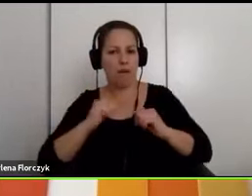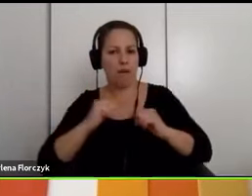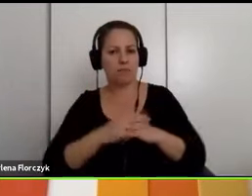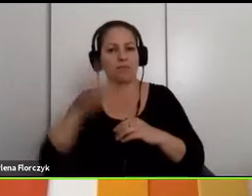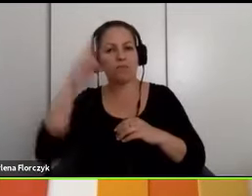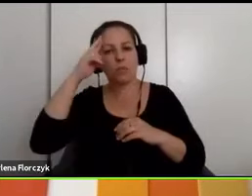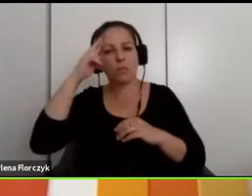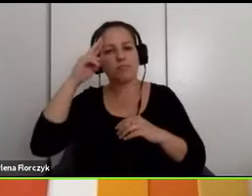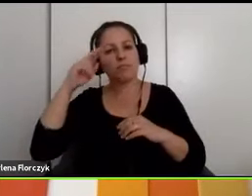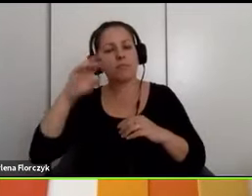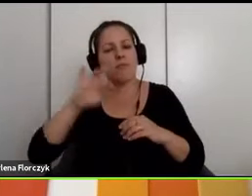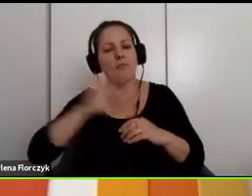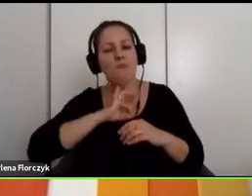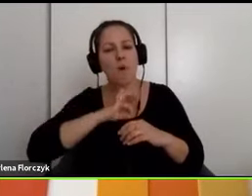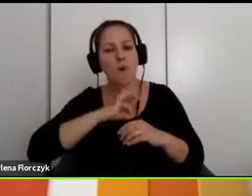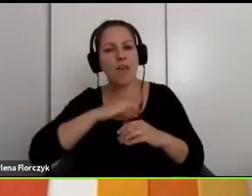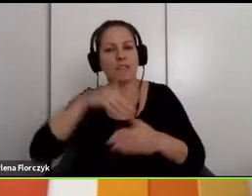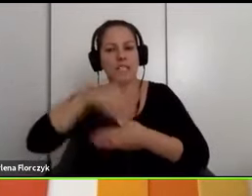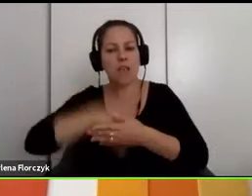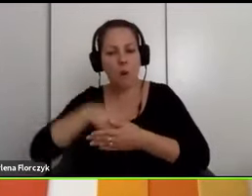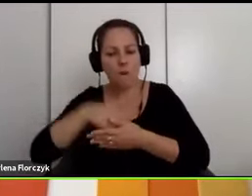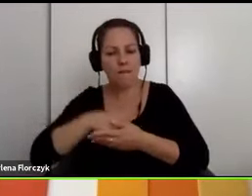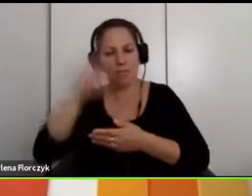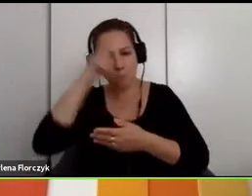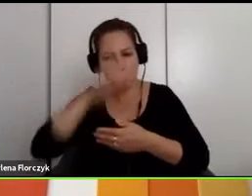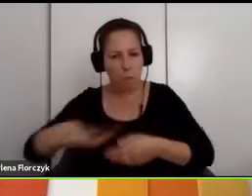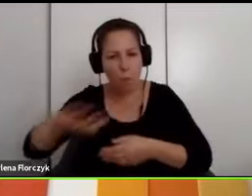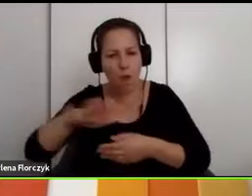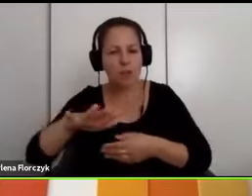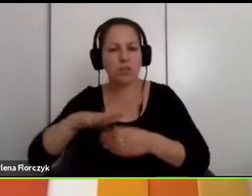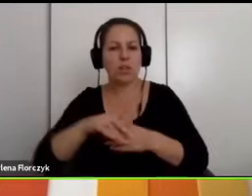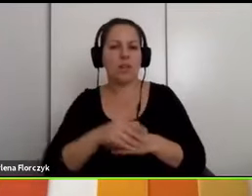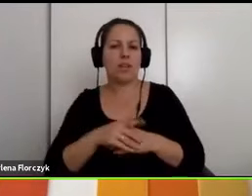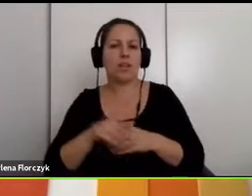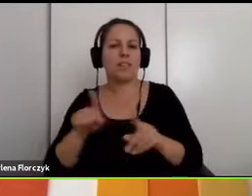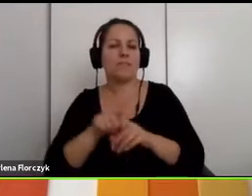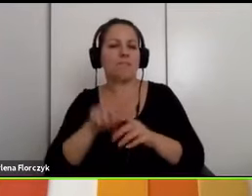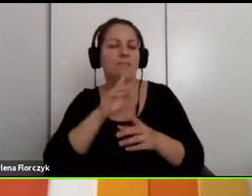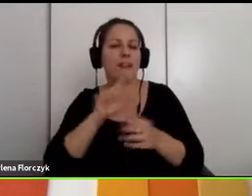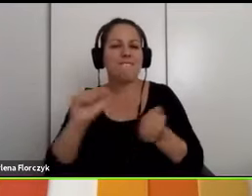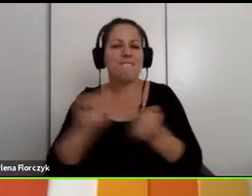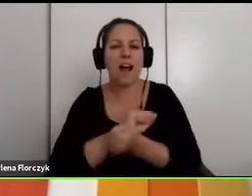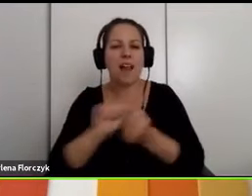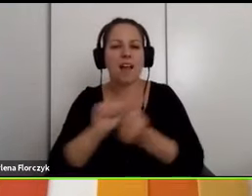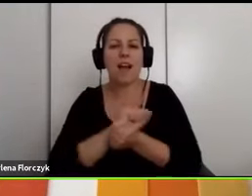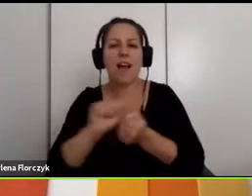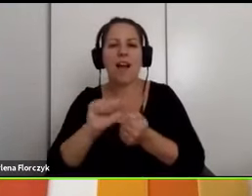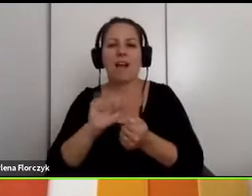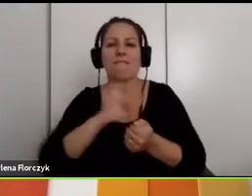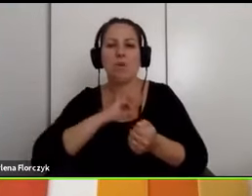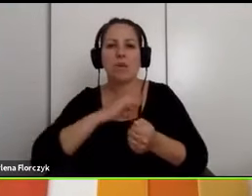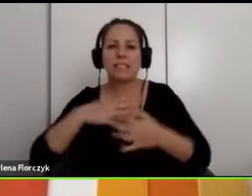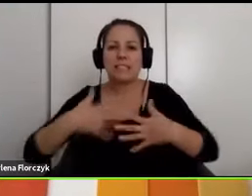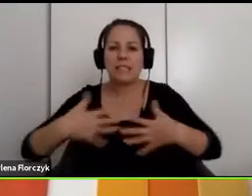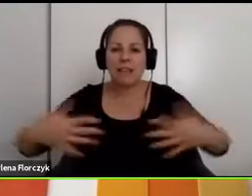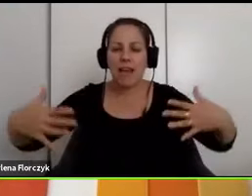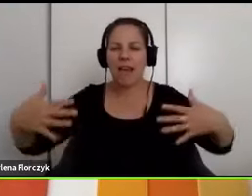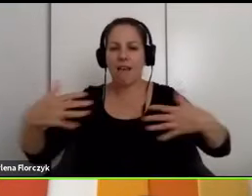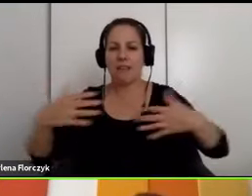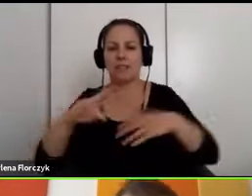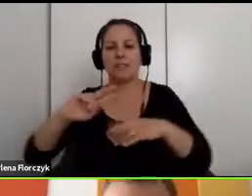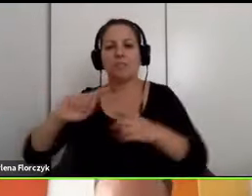zrozumienie też swoich zachowań i społecznych i też walkę ze swoim stresem, spotykanie się z drugą